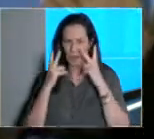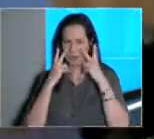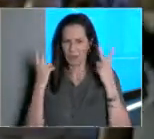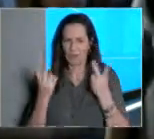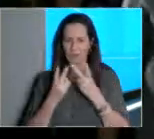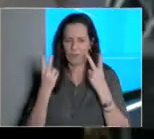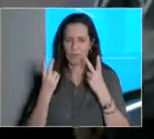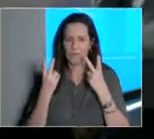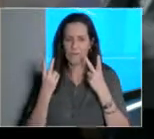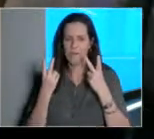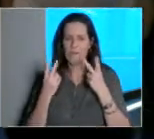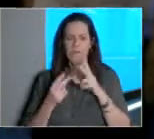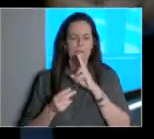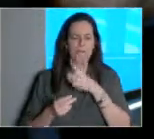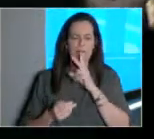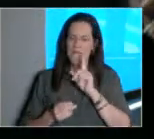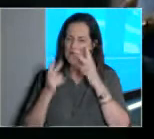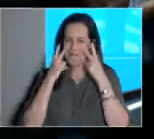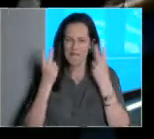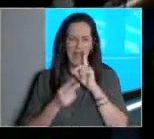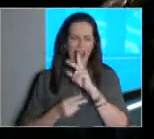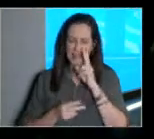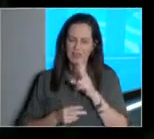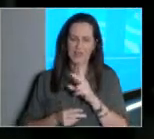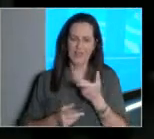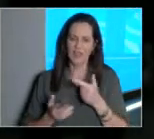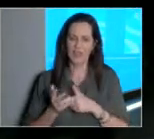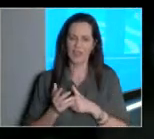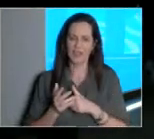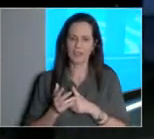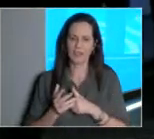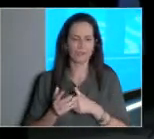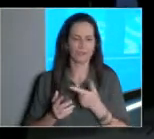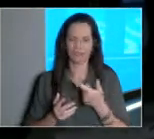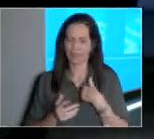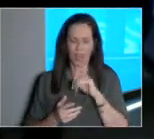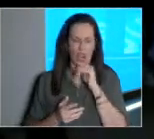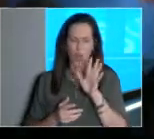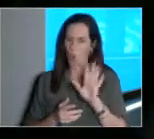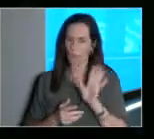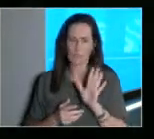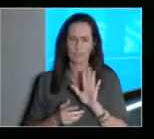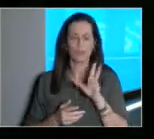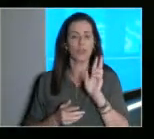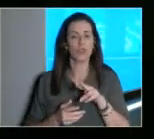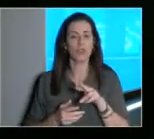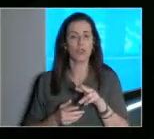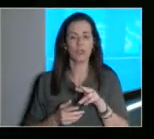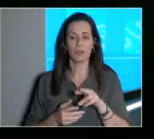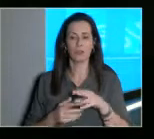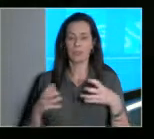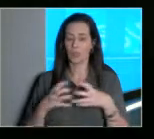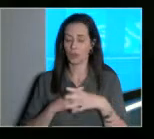מישהו שמקללים אחד השני ונעדרים כל ממלכתיות ולא מתעסקים בעיקר. יש לנו איחוד